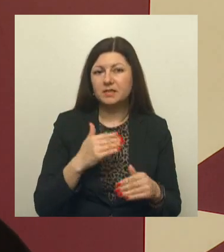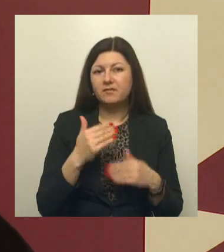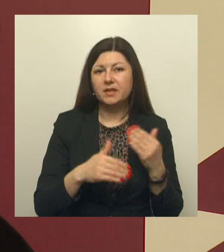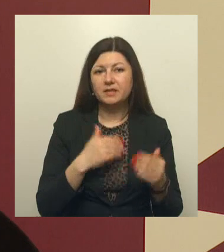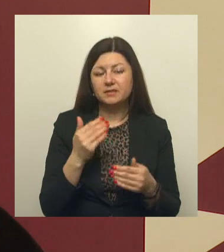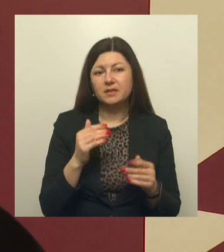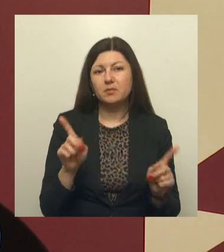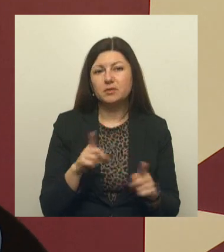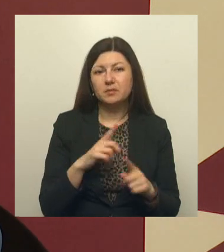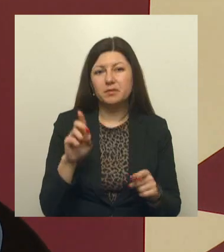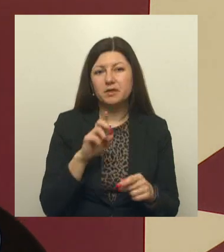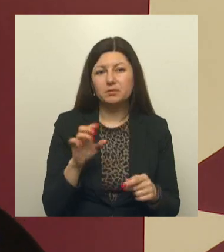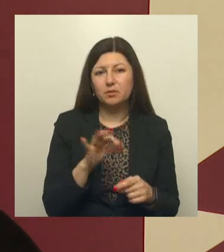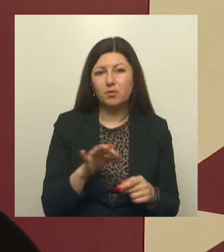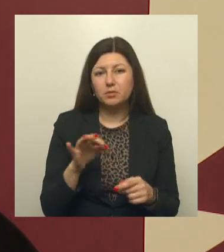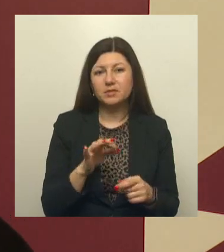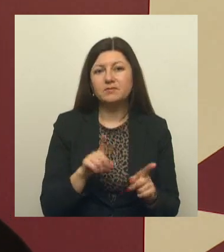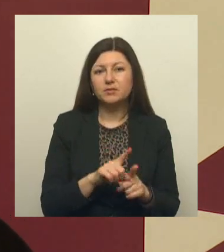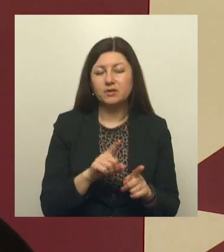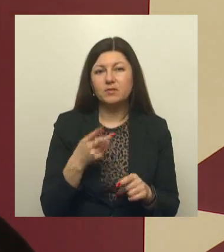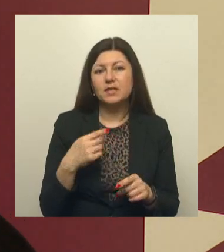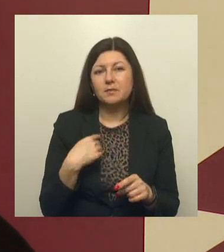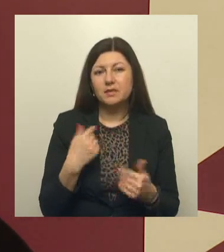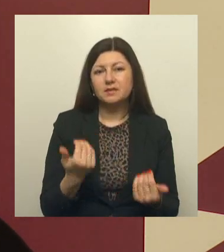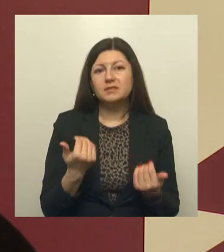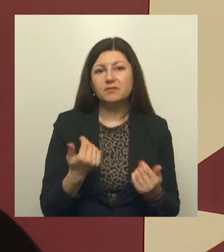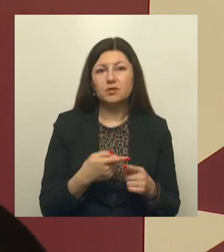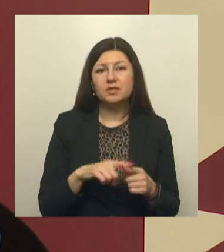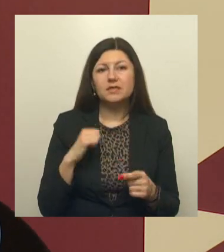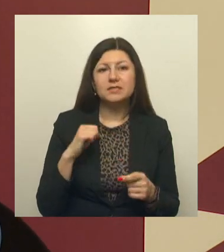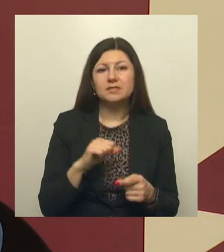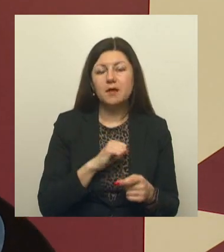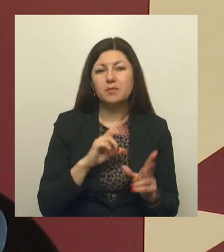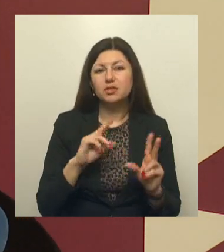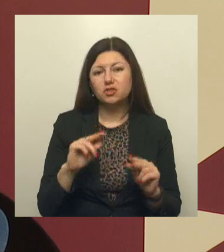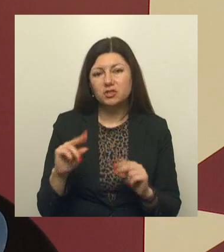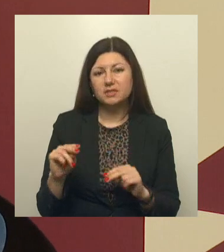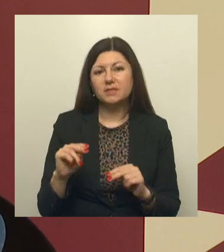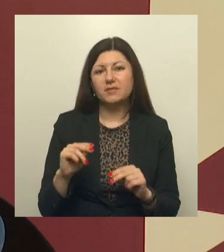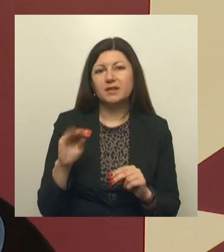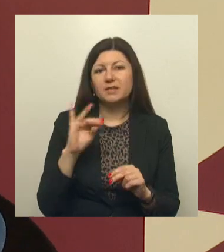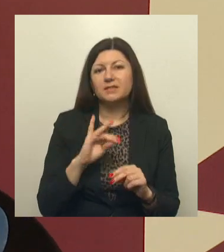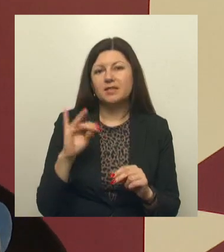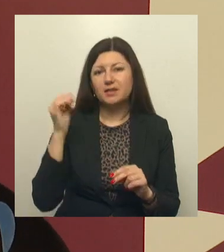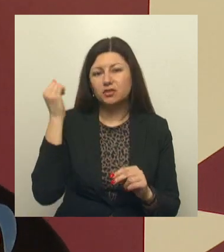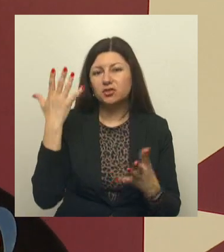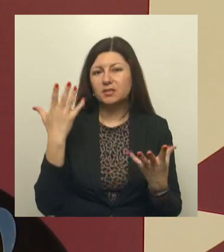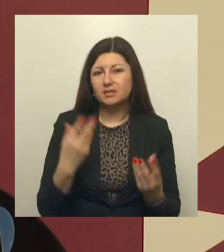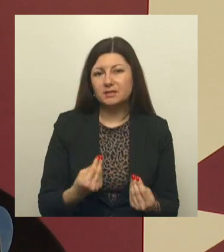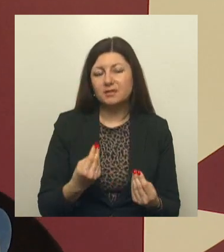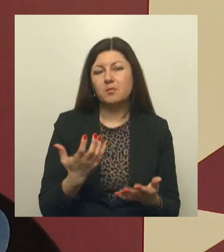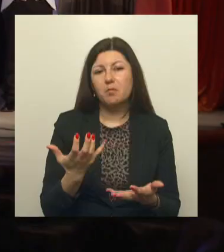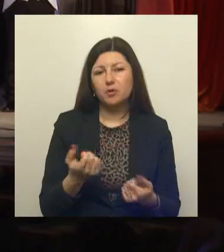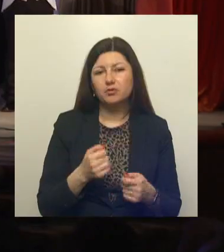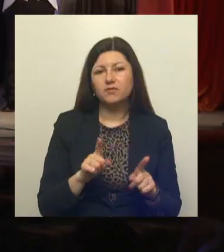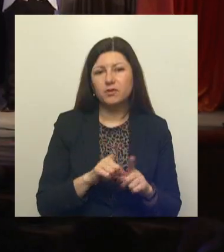муниципальных музеев Белгородской области. Но все равно для меня сегодня, наверное, самый счастливый исторический день, получив такую высокую